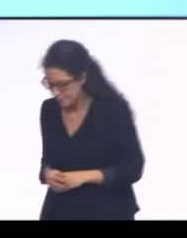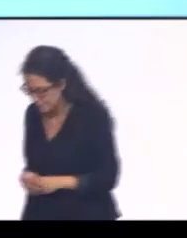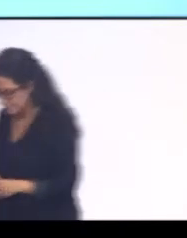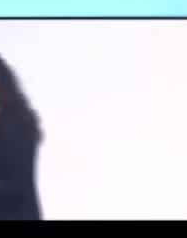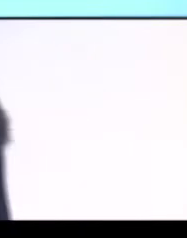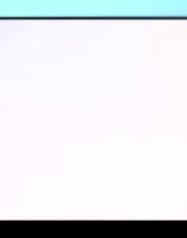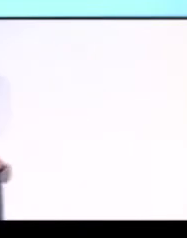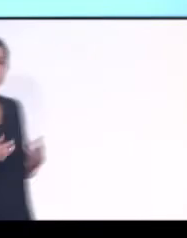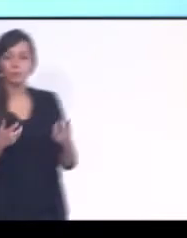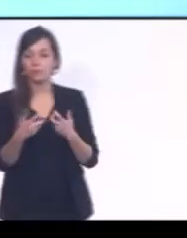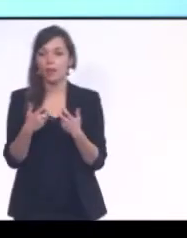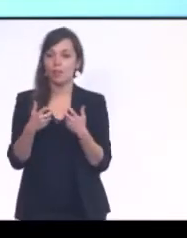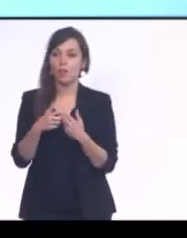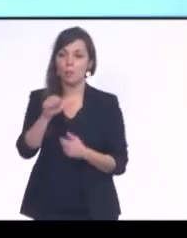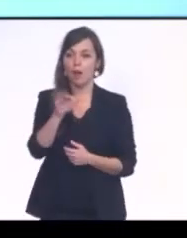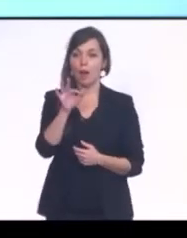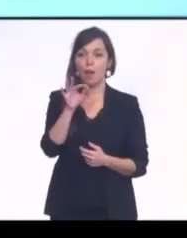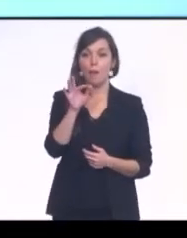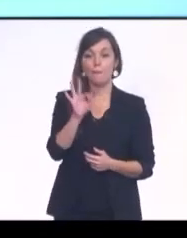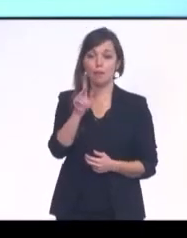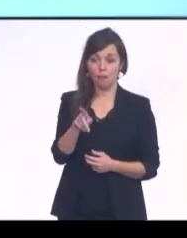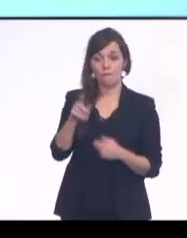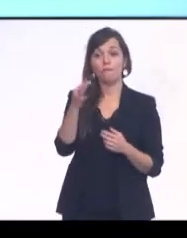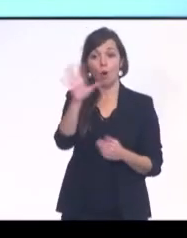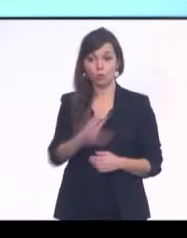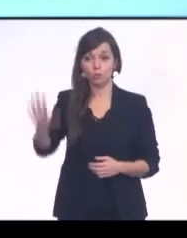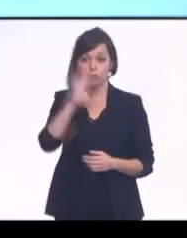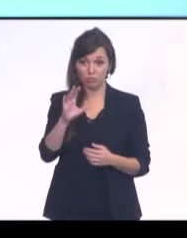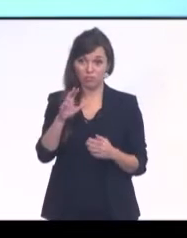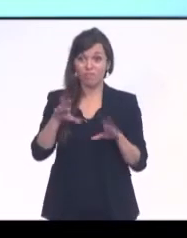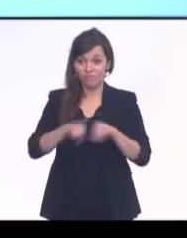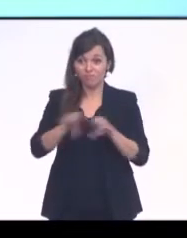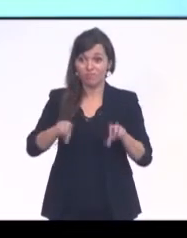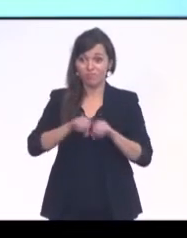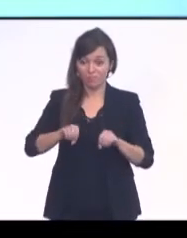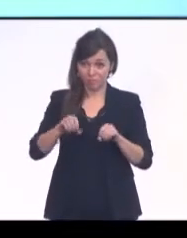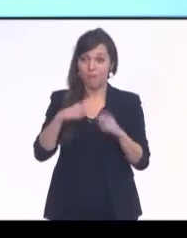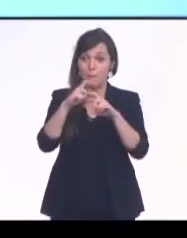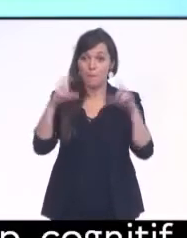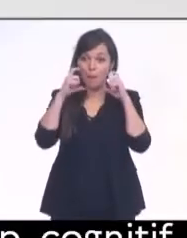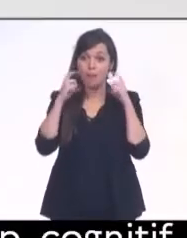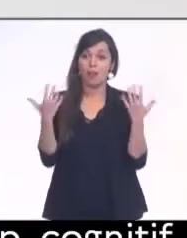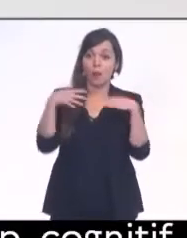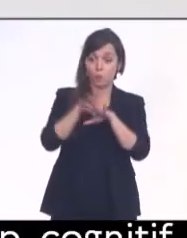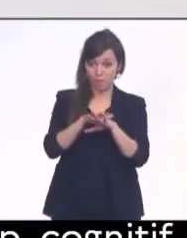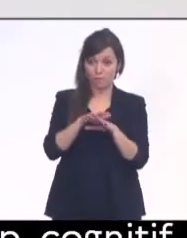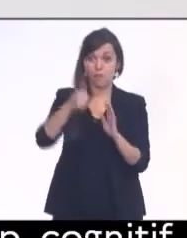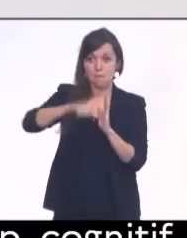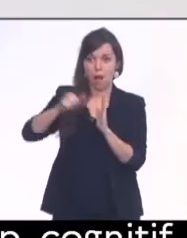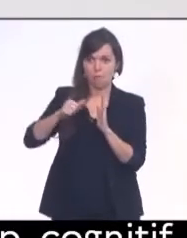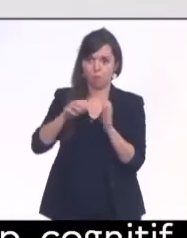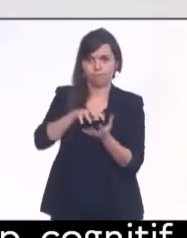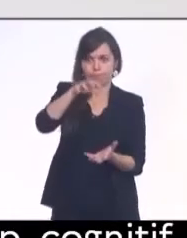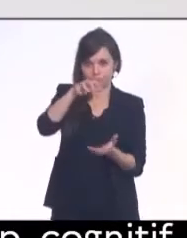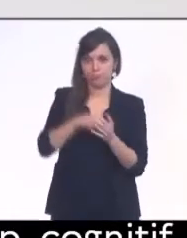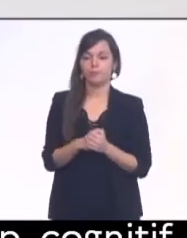France Handicap produit à lui seul 500 000 masques inclusifs par mois. Les services de l'État sont intervenus pour